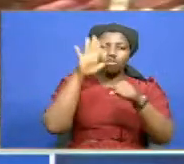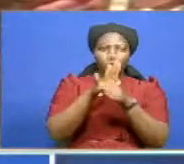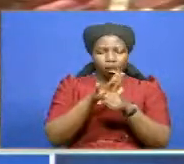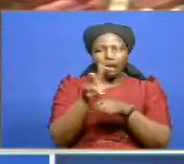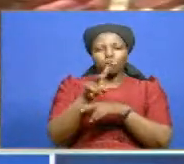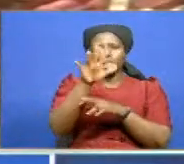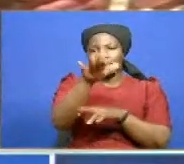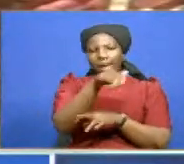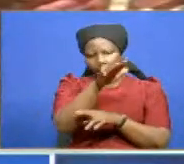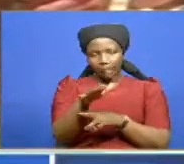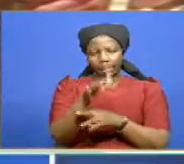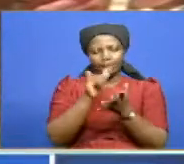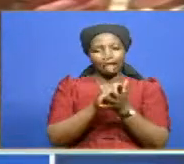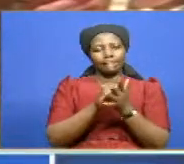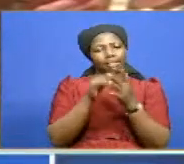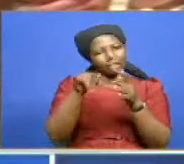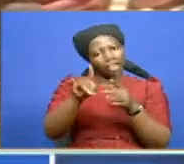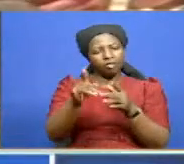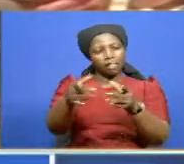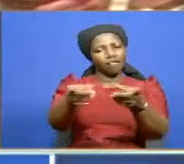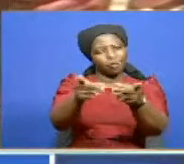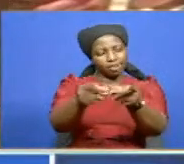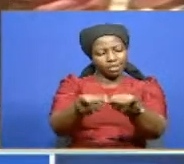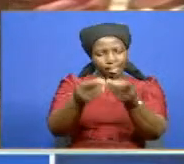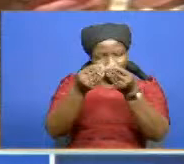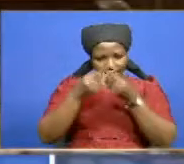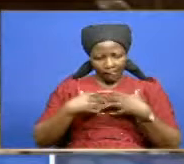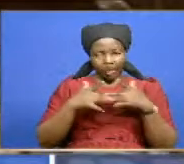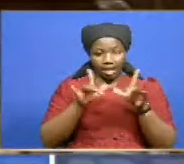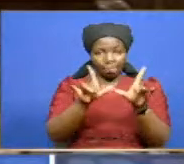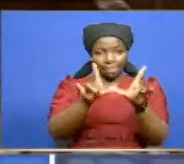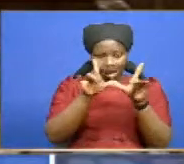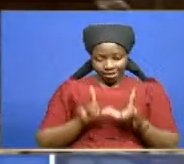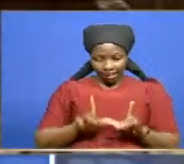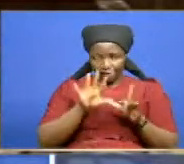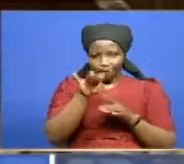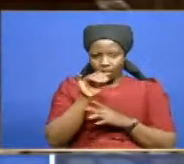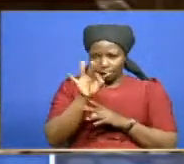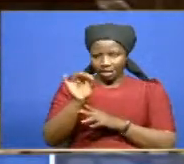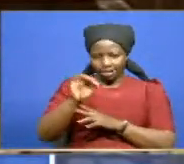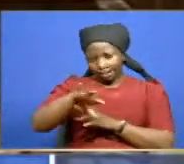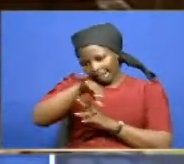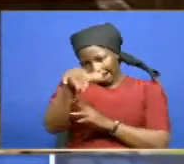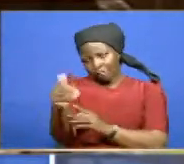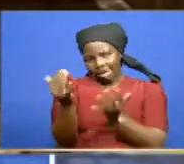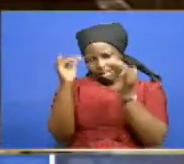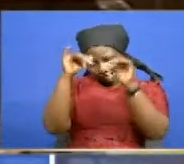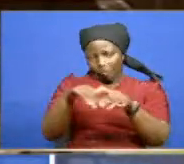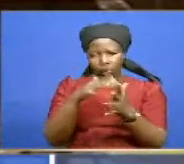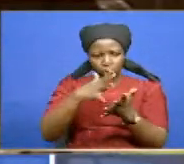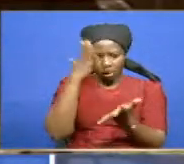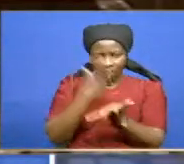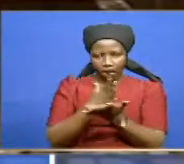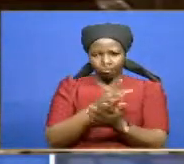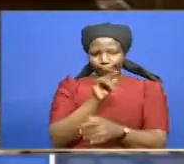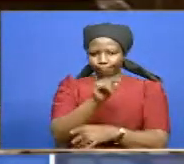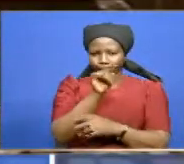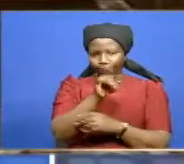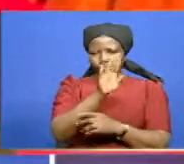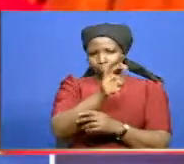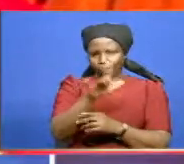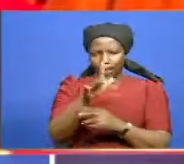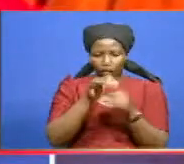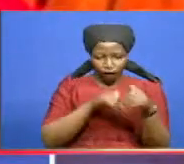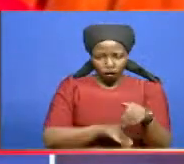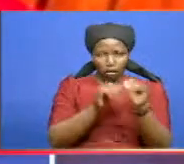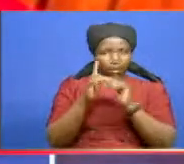kwamba wamepokea vyeti vya mabunge 30 ya kaunti ya kuidhinisha mswada huo kuambatana na katiba.